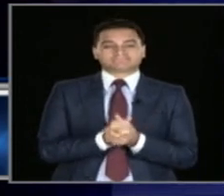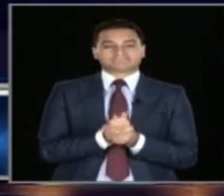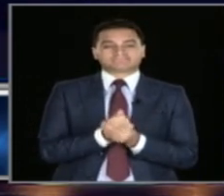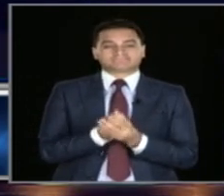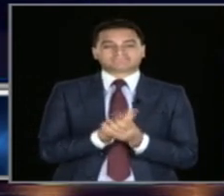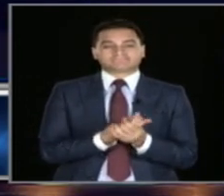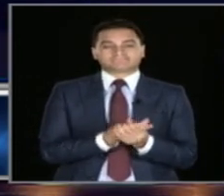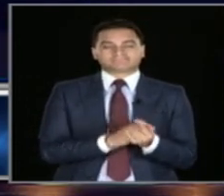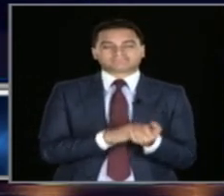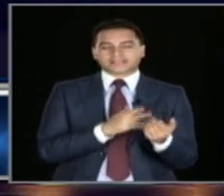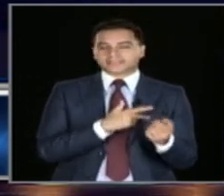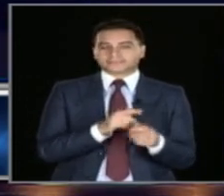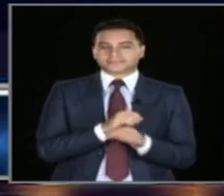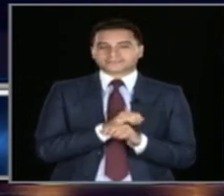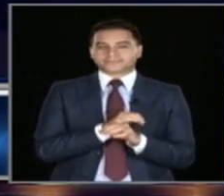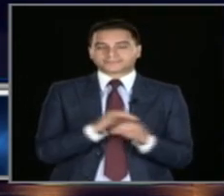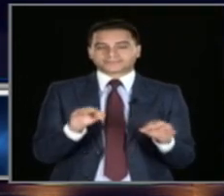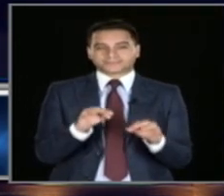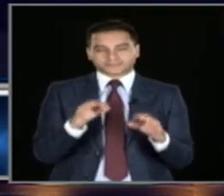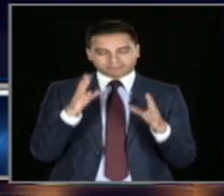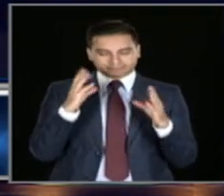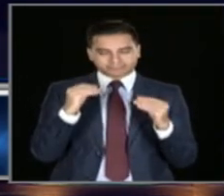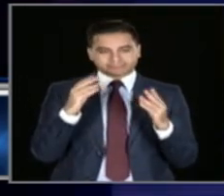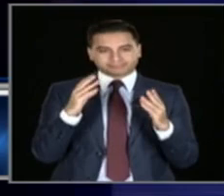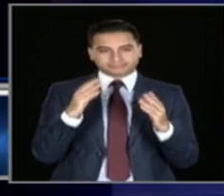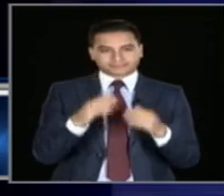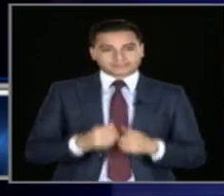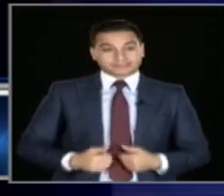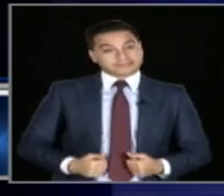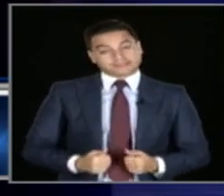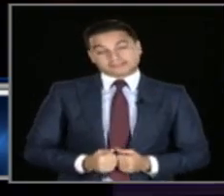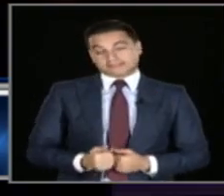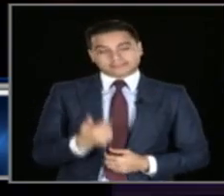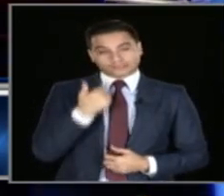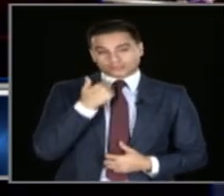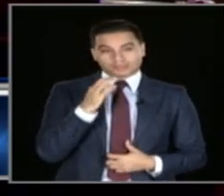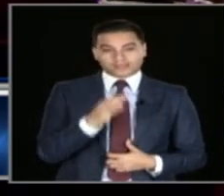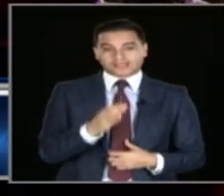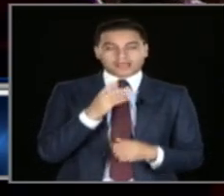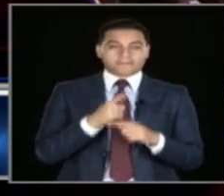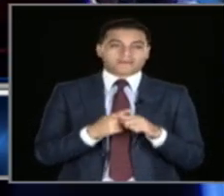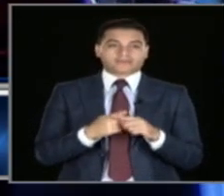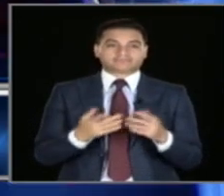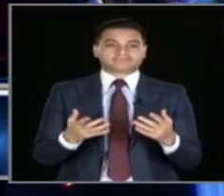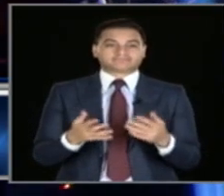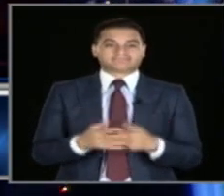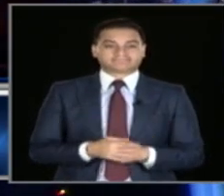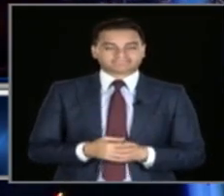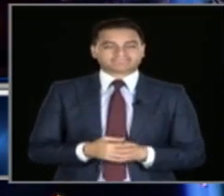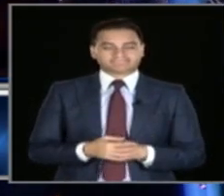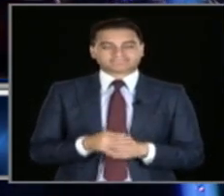طار الاسم يا أبنوب، طار الاسم. خسارة، إجابة خاطئة. هارد لك يا